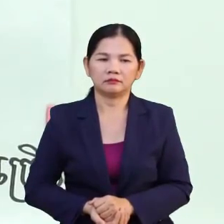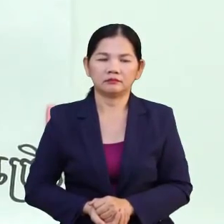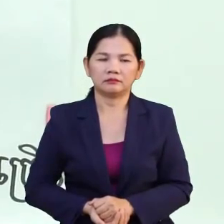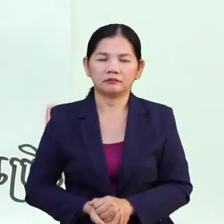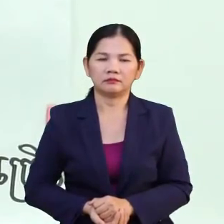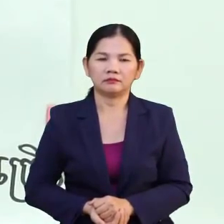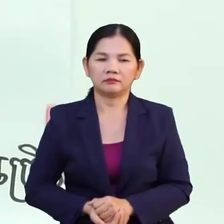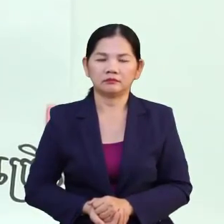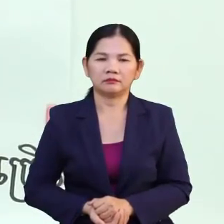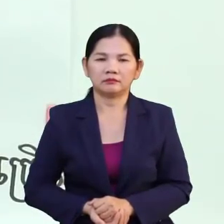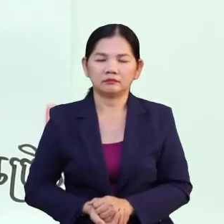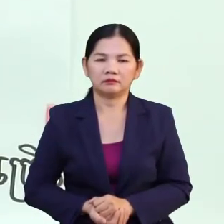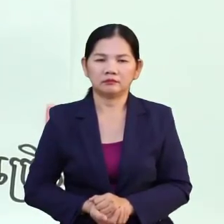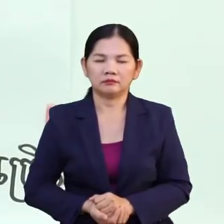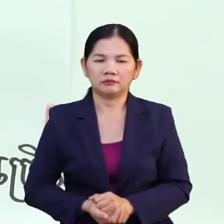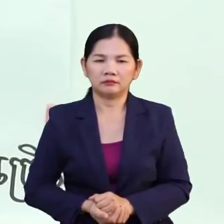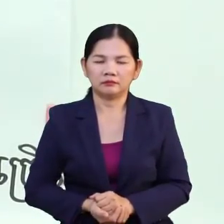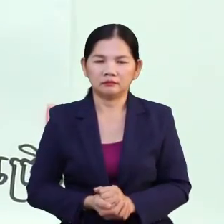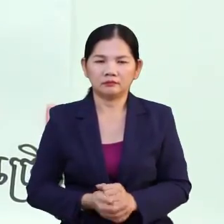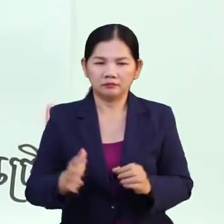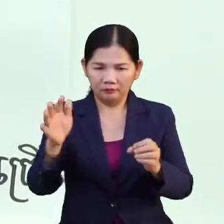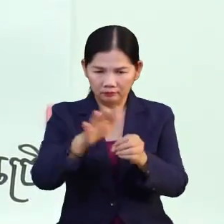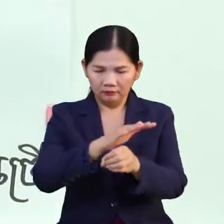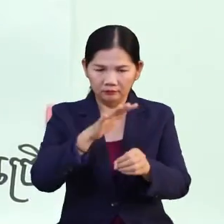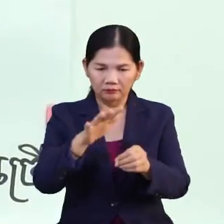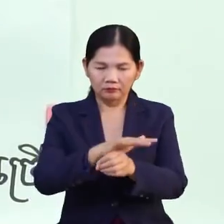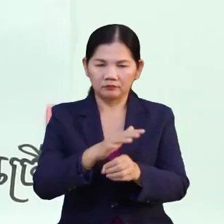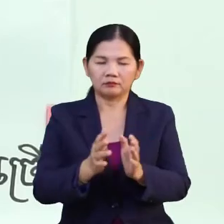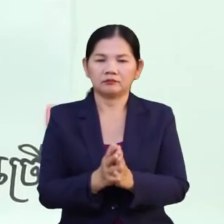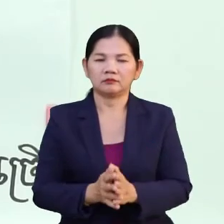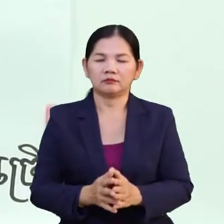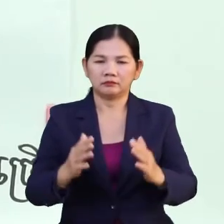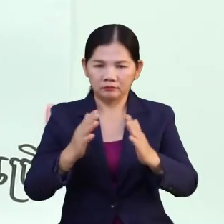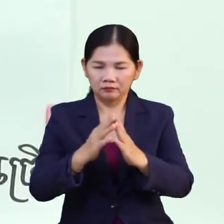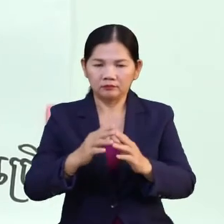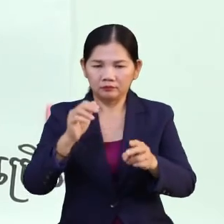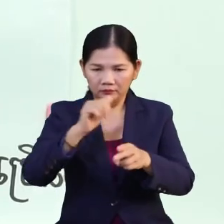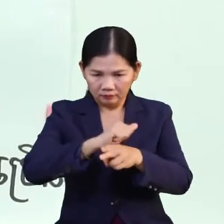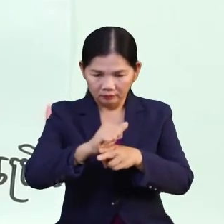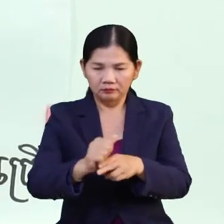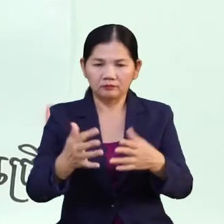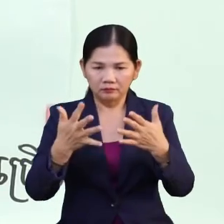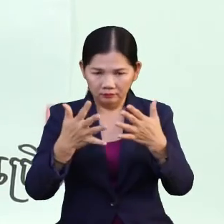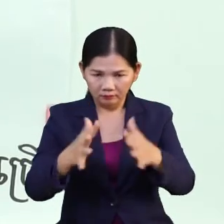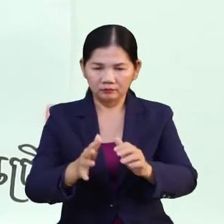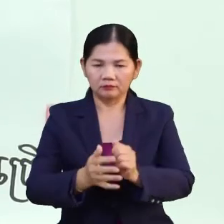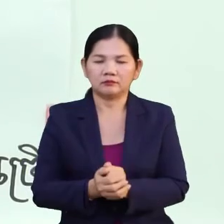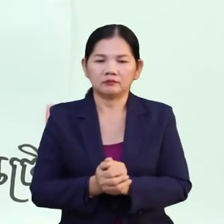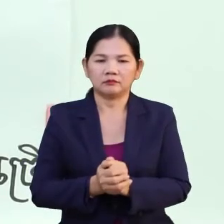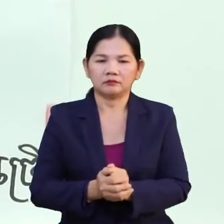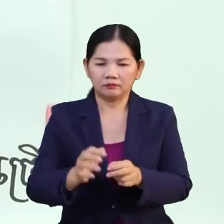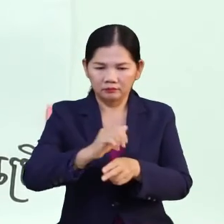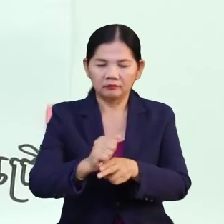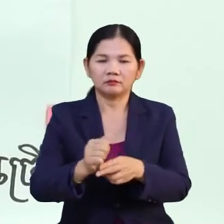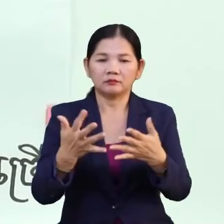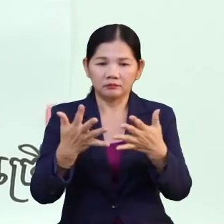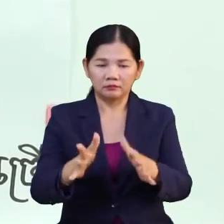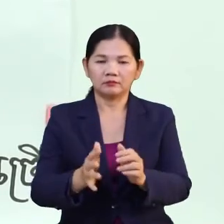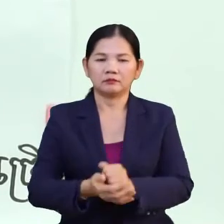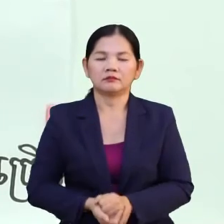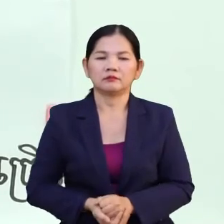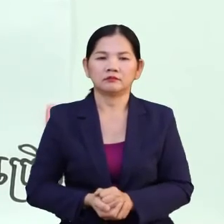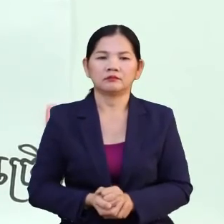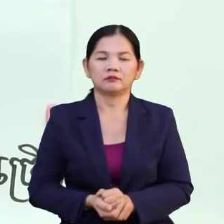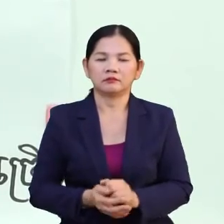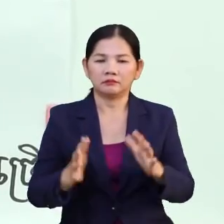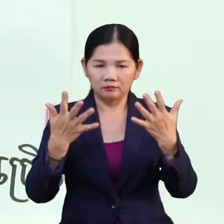ចាឥឡូវកូនបានបំពេញបន្ថែមចាទៅក្នុងកិច្ចការកូនរួចរាល់អស់ហើយមែនទេចាអញ្ចឹងលំហាត់យើងអស់នៅកូនចា